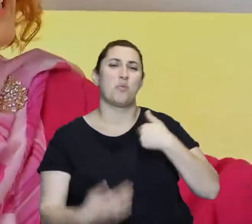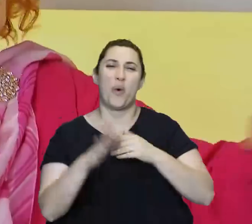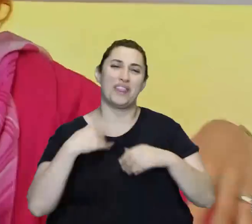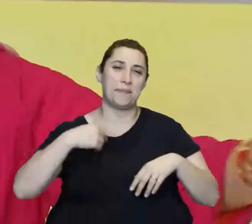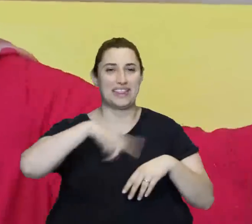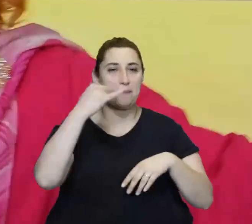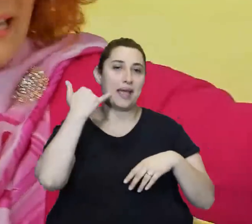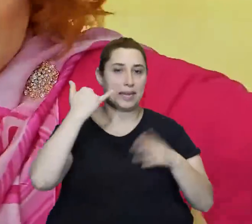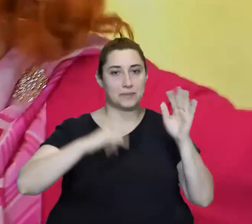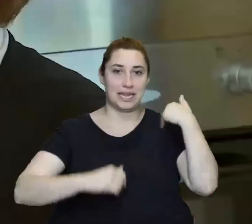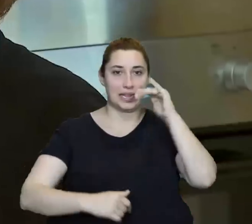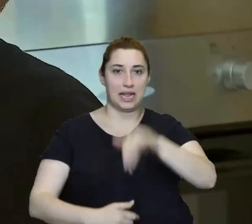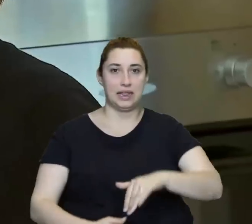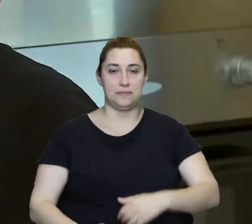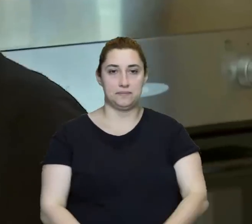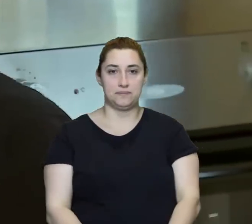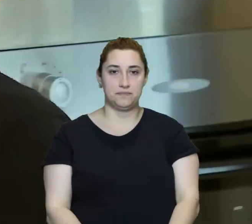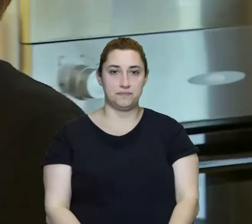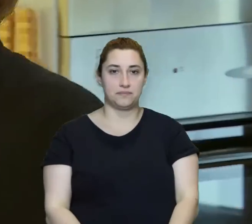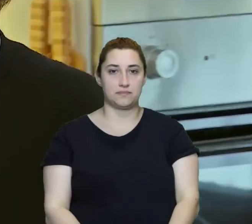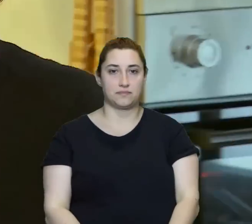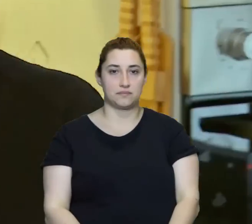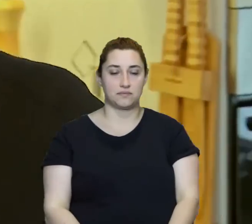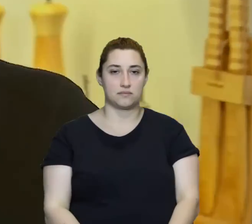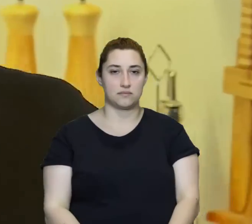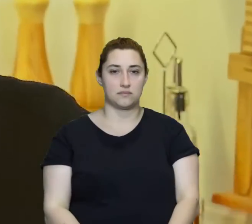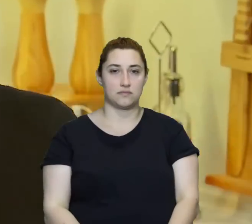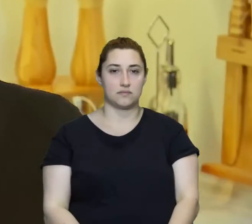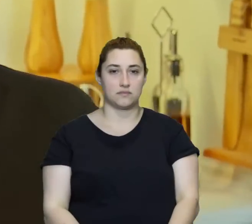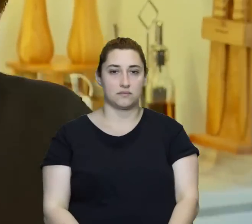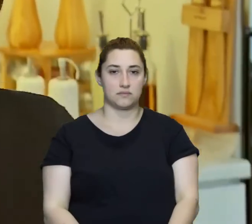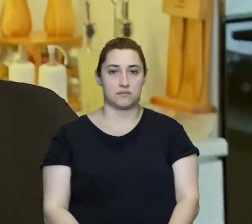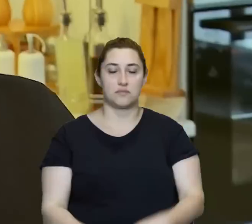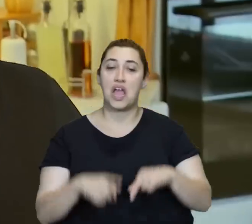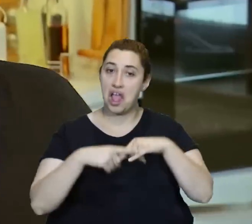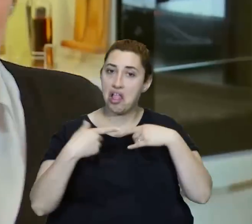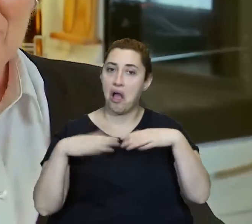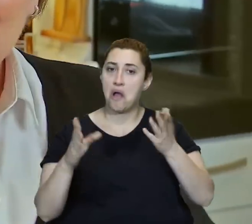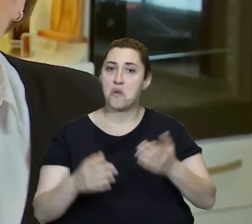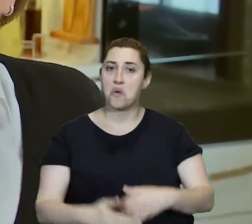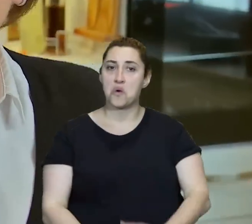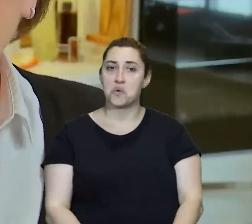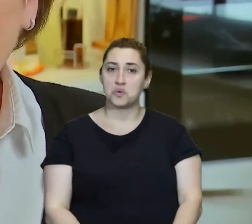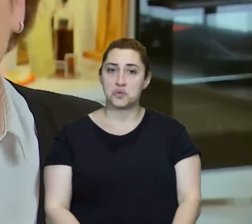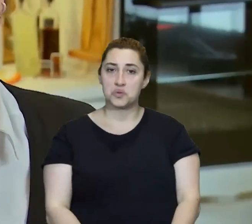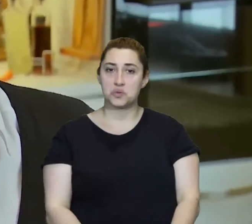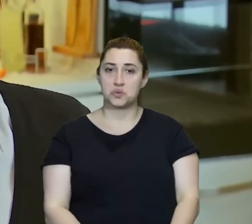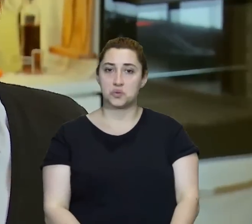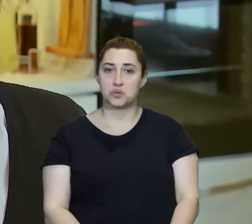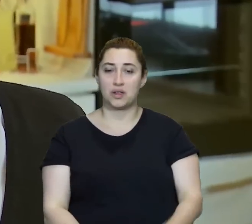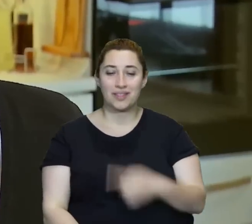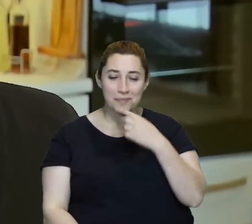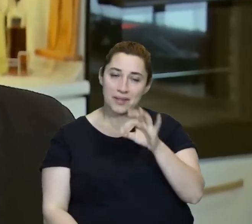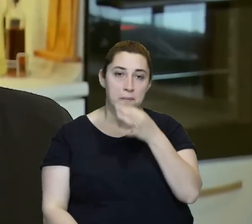odama gideyim de arayayım, öyle geleyim ben. Hediye dudak büktü. Helal olsun. Tadına